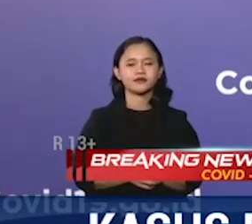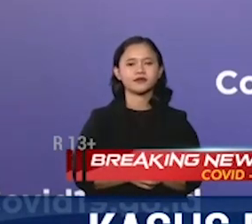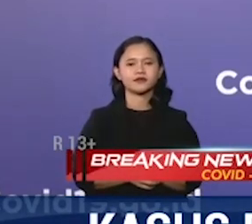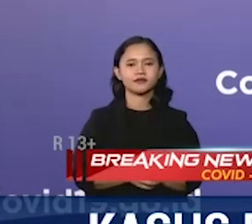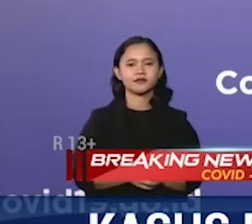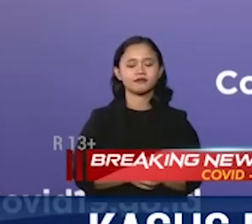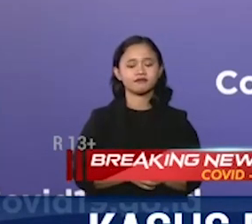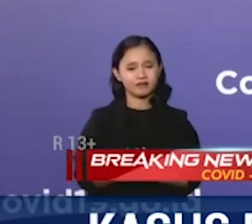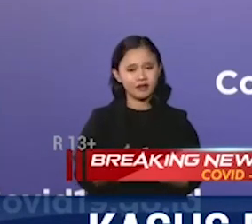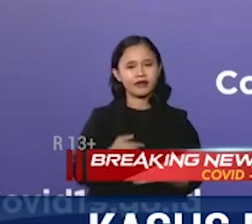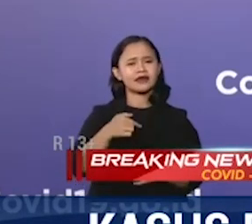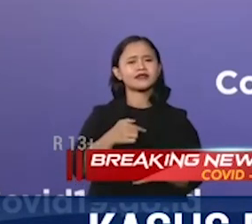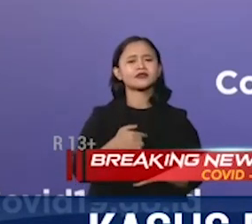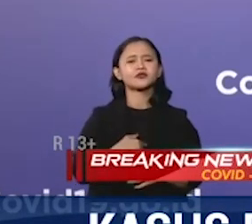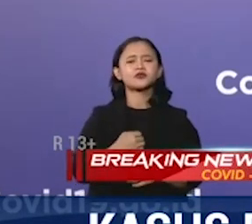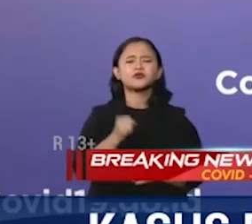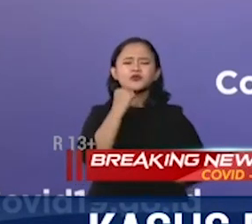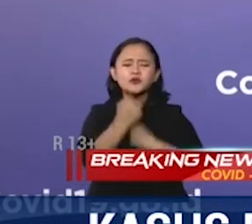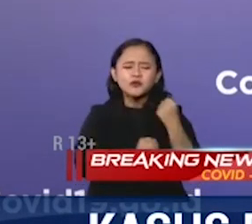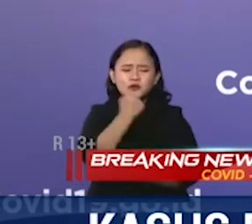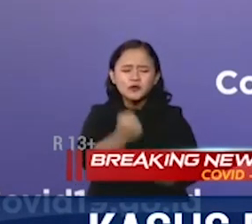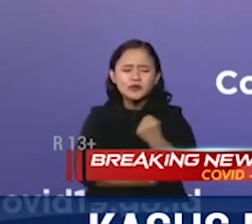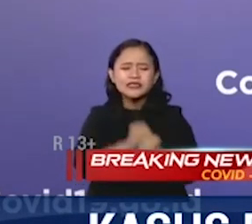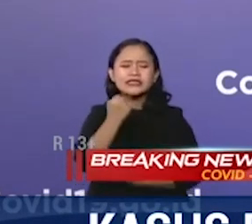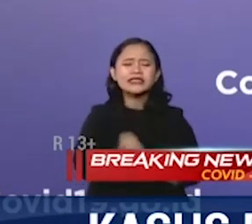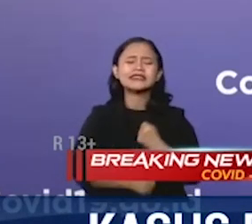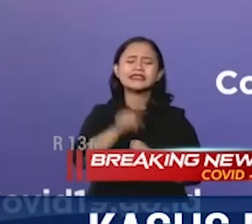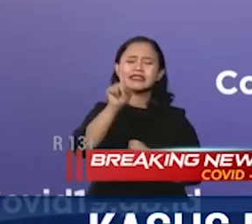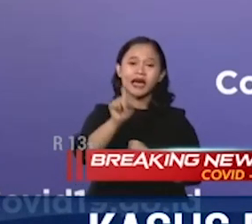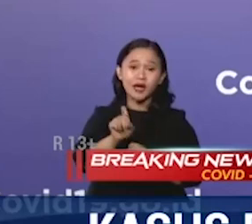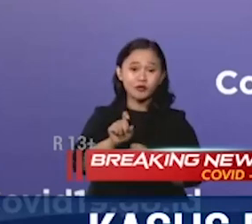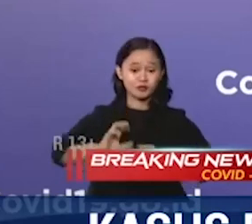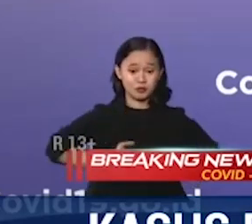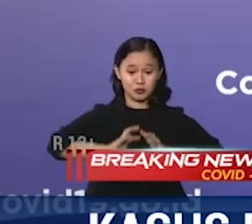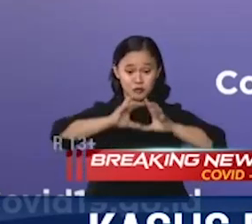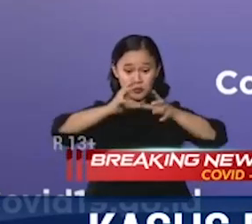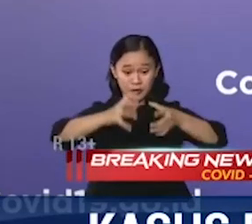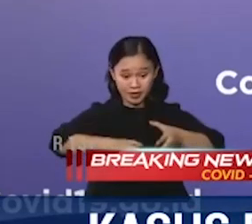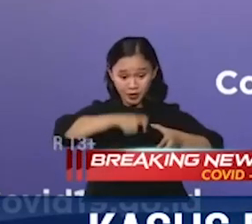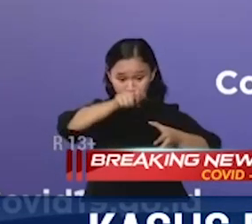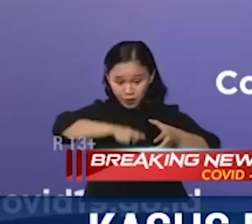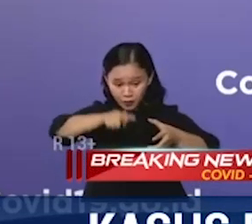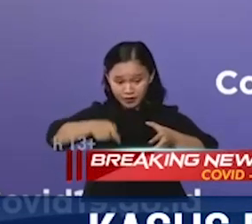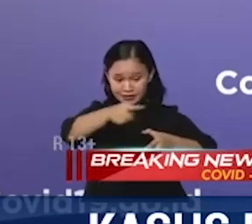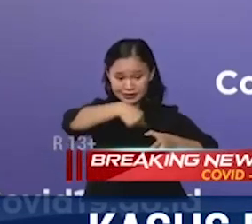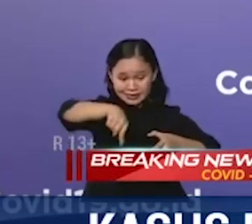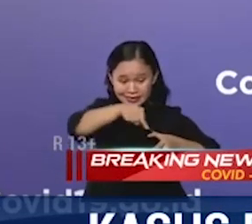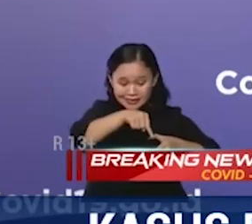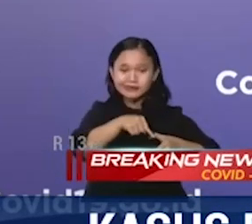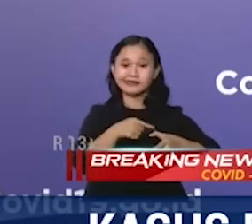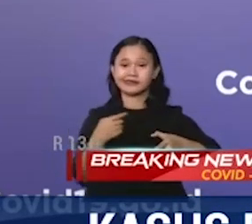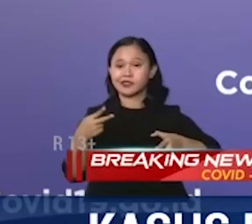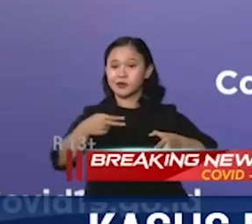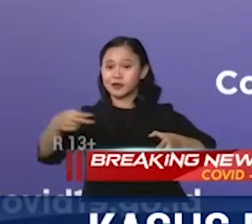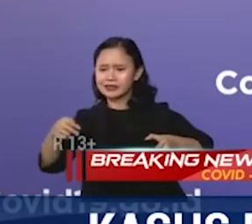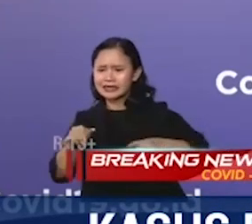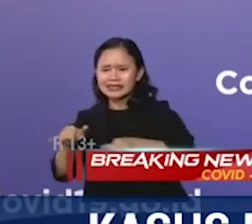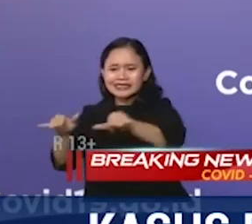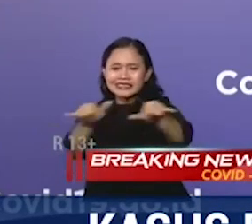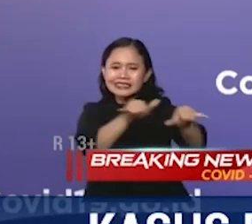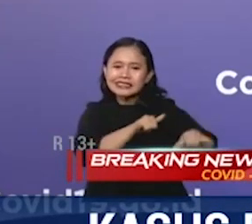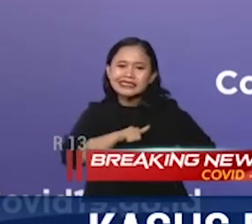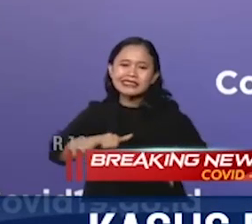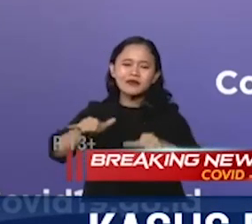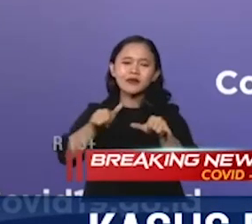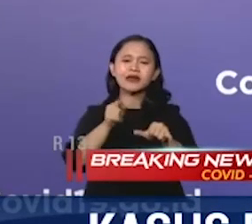yang bisa kita lakukan semua bangsa di seluruh dunia pun melakukan hal yang sama karena permasalahan